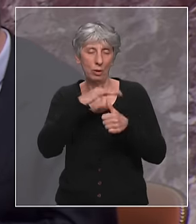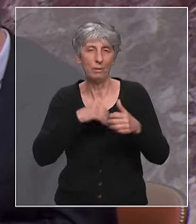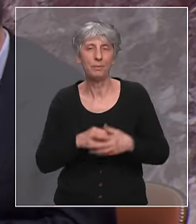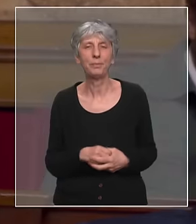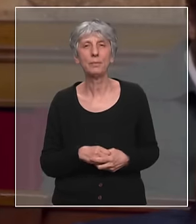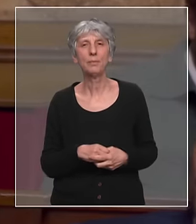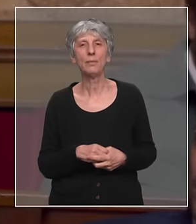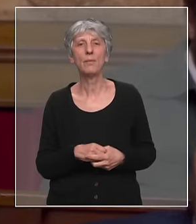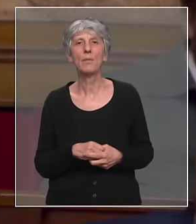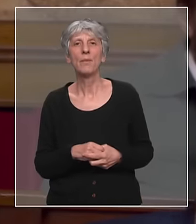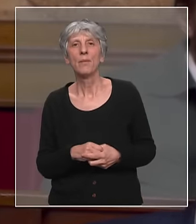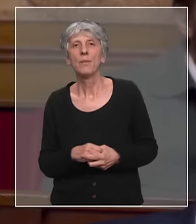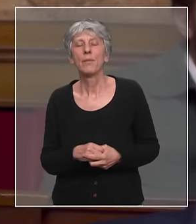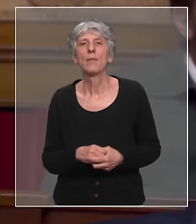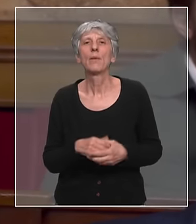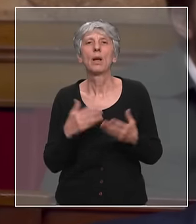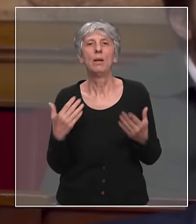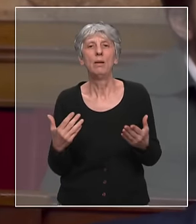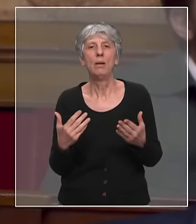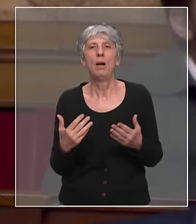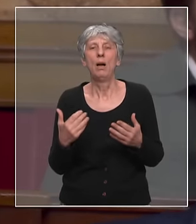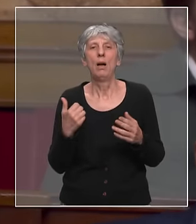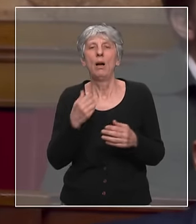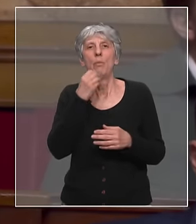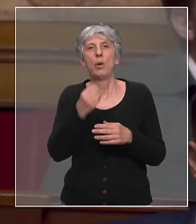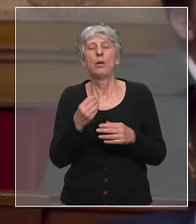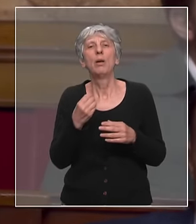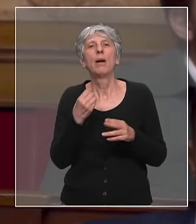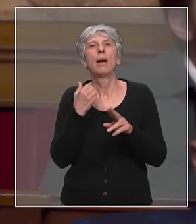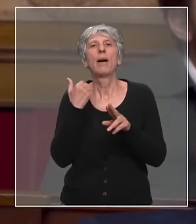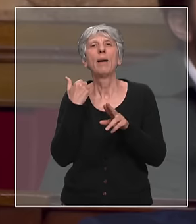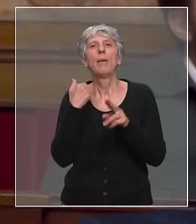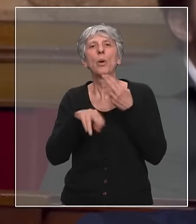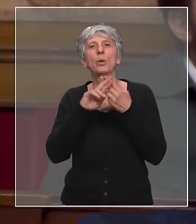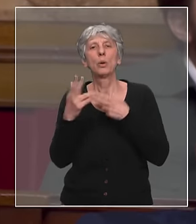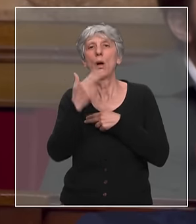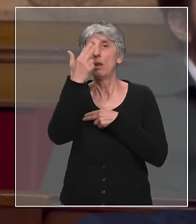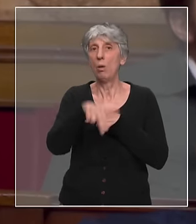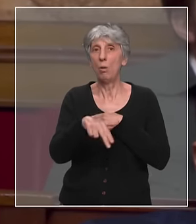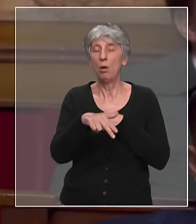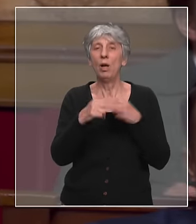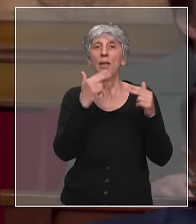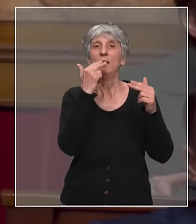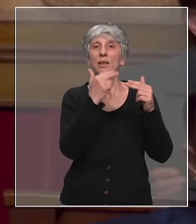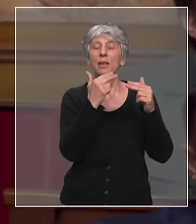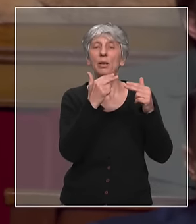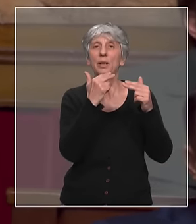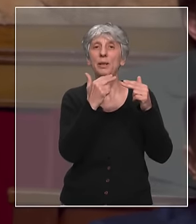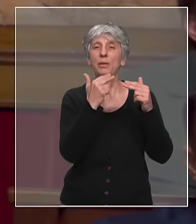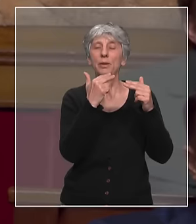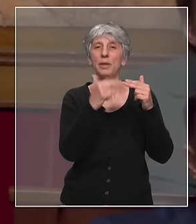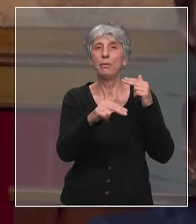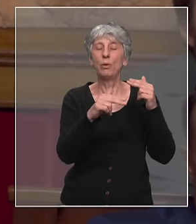Quatennens. La bonne réponse était non. Il n'y a pas de lien entre le niveau d'indemnisation du chômage et le niveau du chômage lui-même.